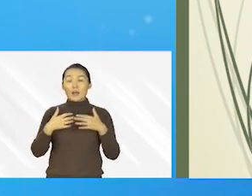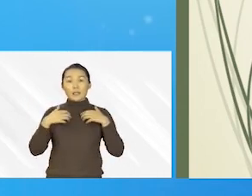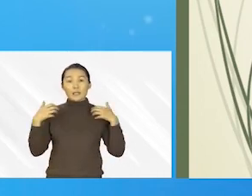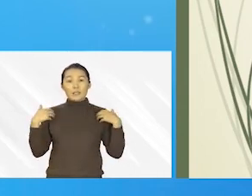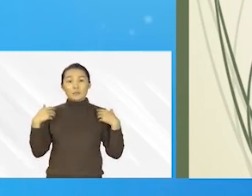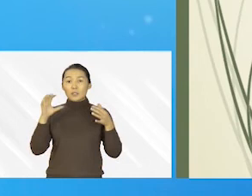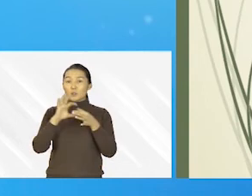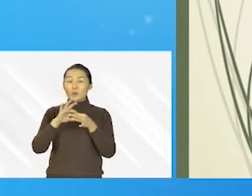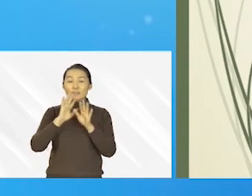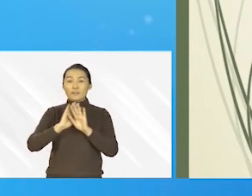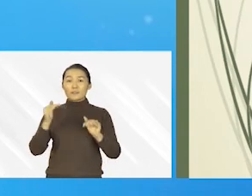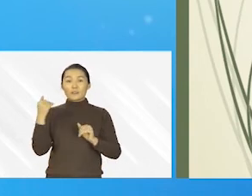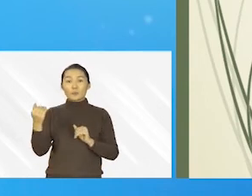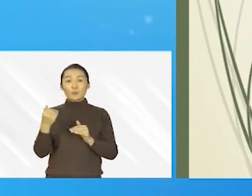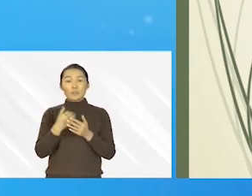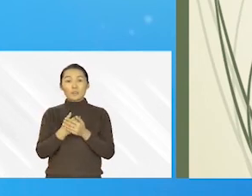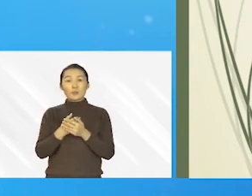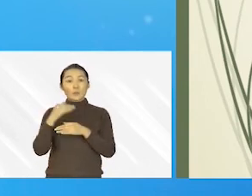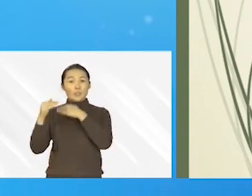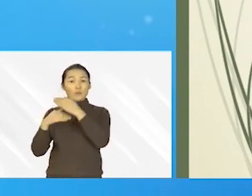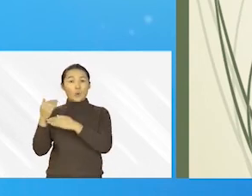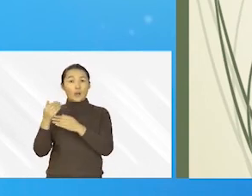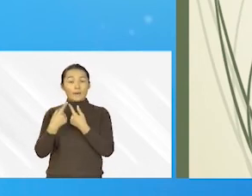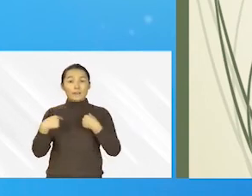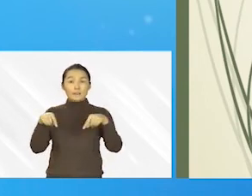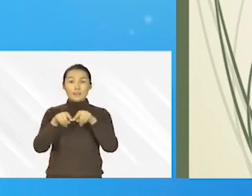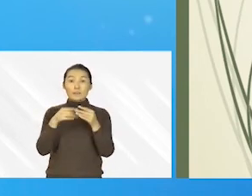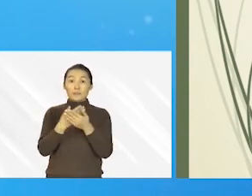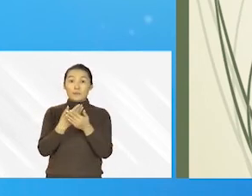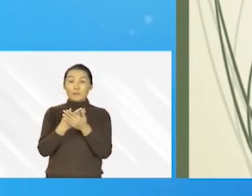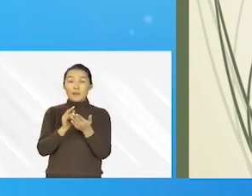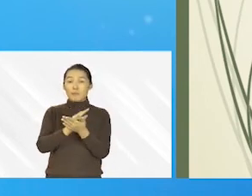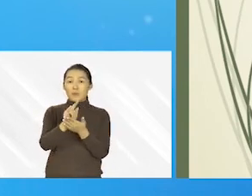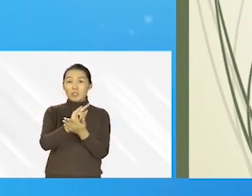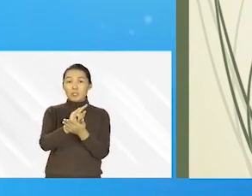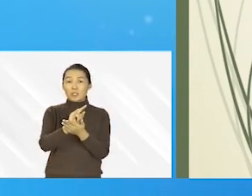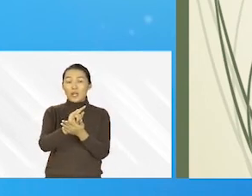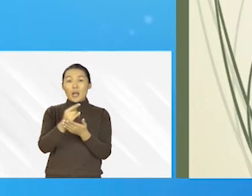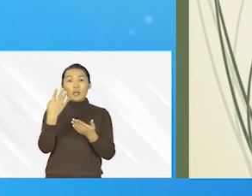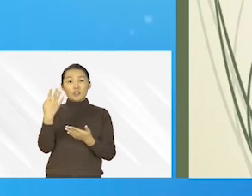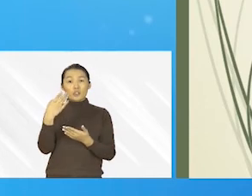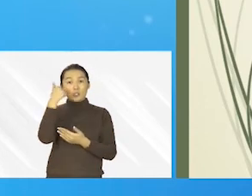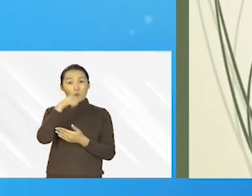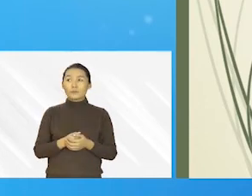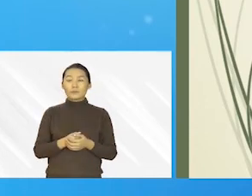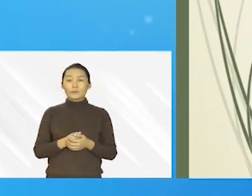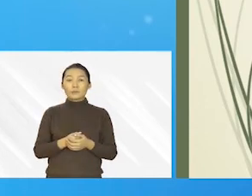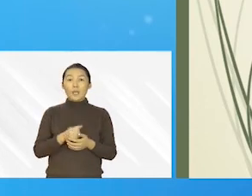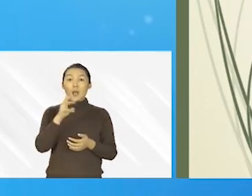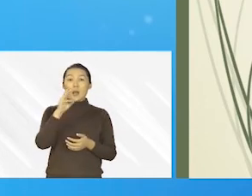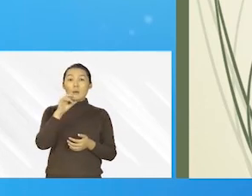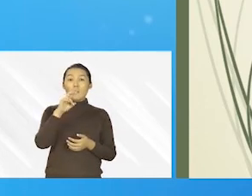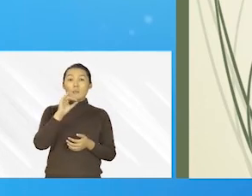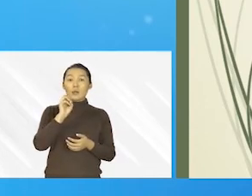от уровня его организации. Например, мыши живут всего 4 года, а ворон – до 70 лет, а